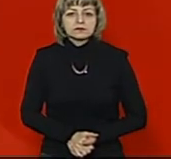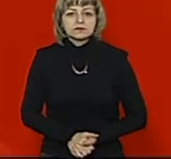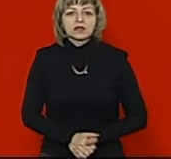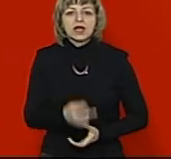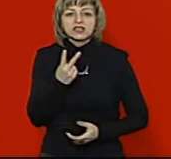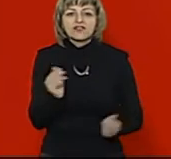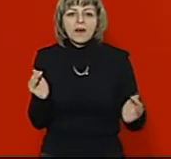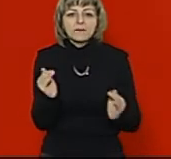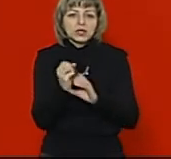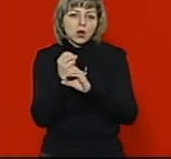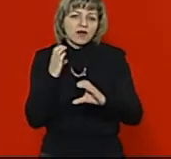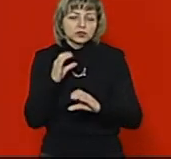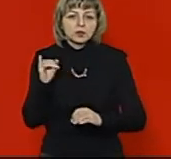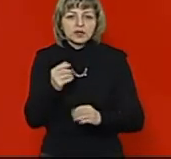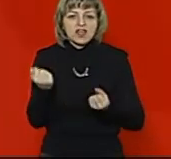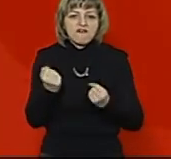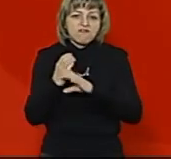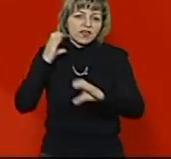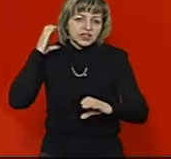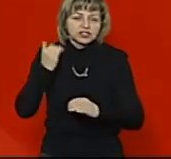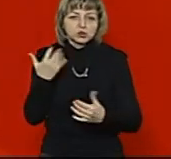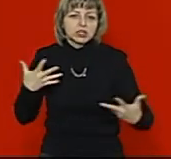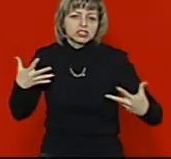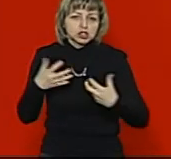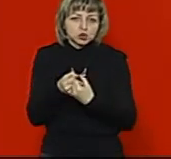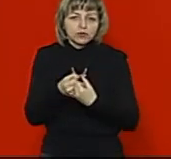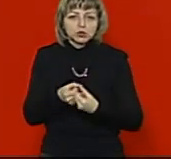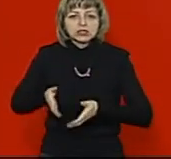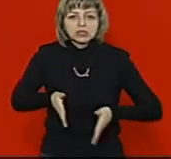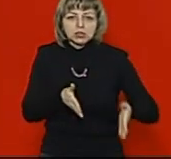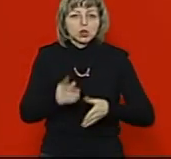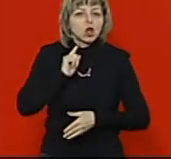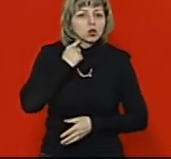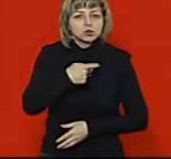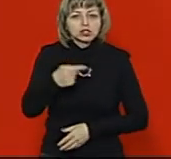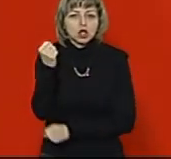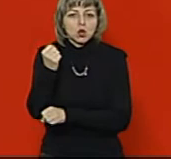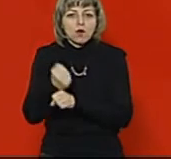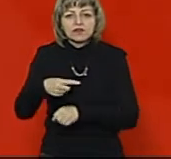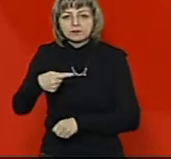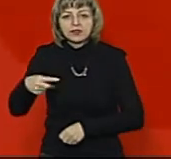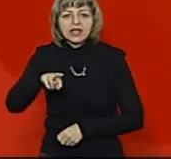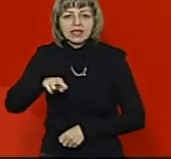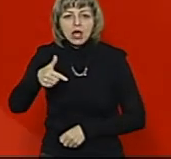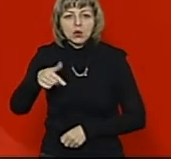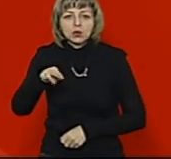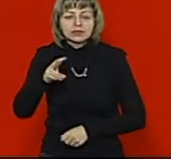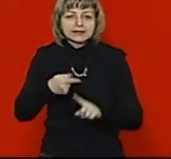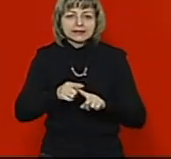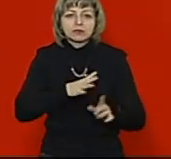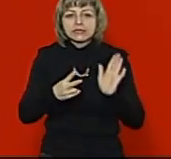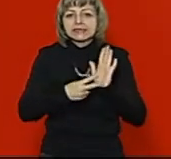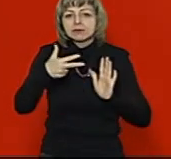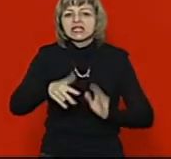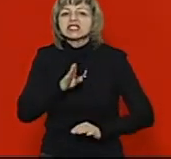Два мікроавтобуси та вантажівка сьогодні зіштовхнулися на дорозі Луцьк-Коваль-Ягодин. Це сталося близько